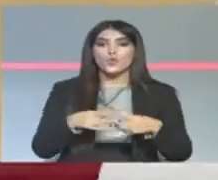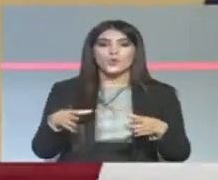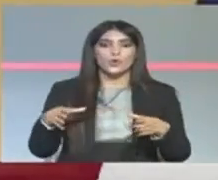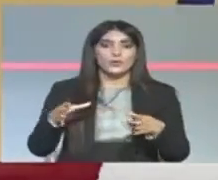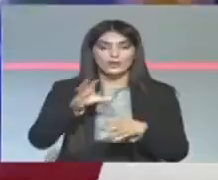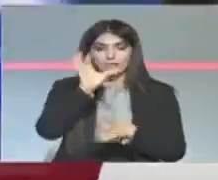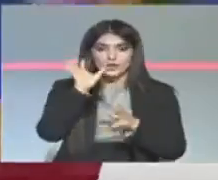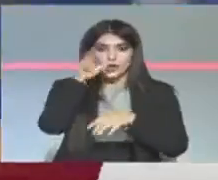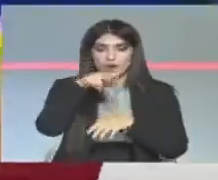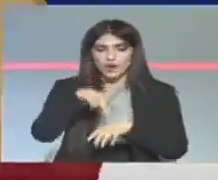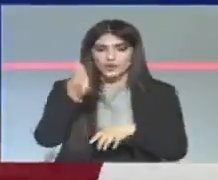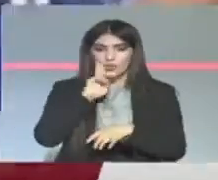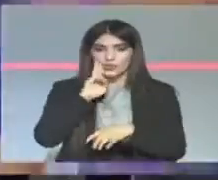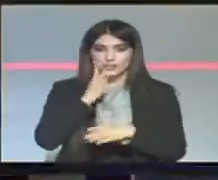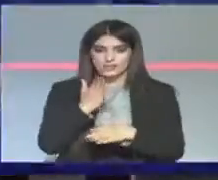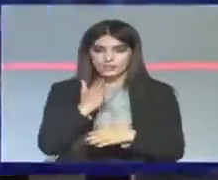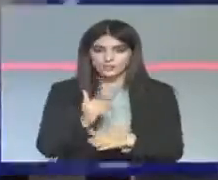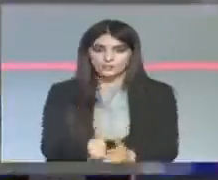الروسيه